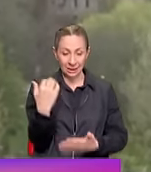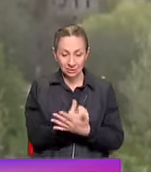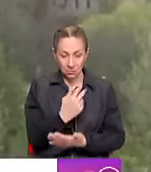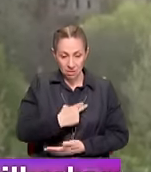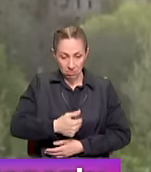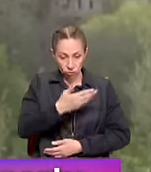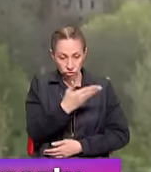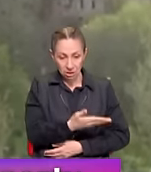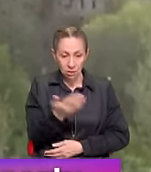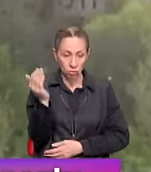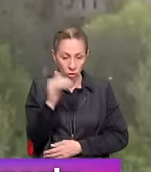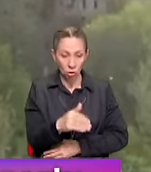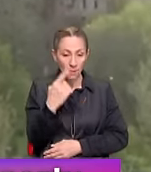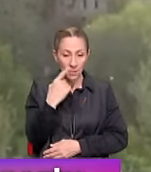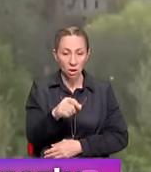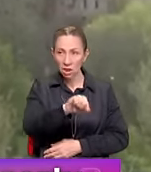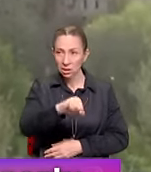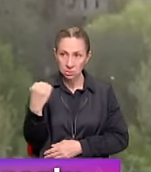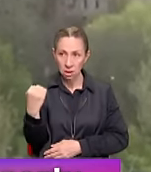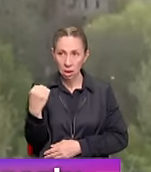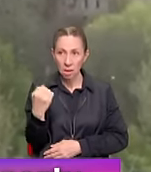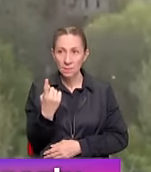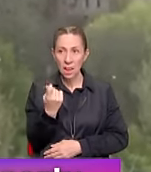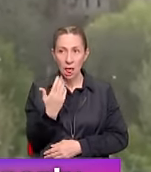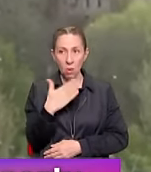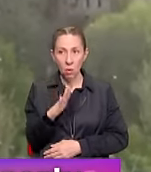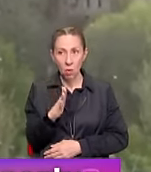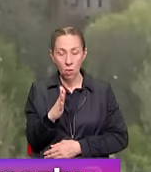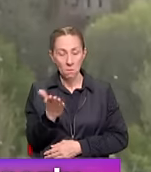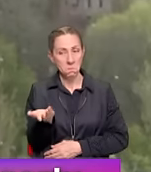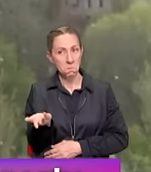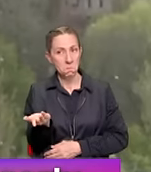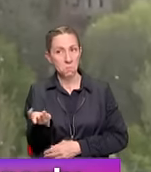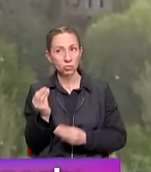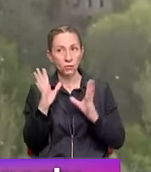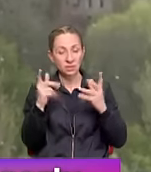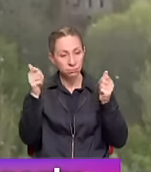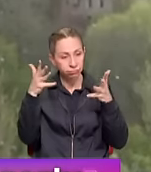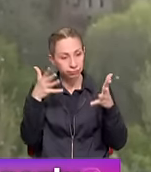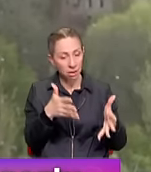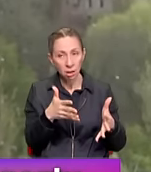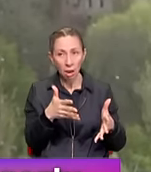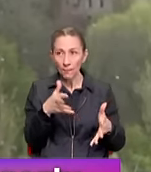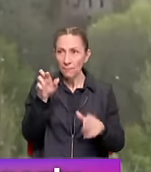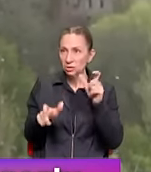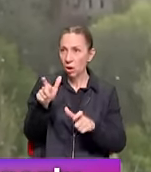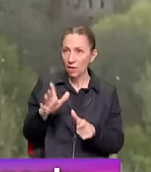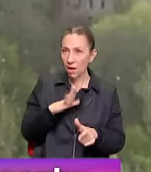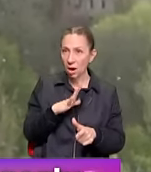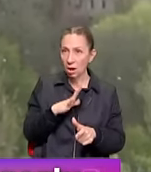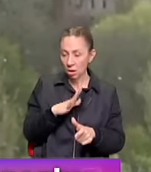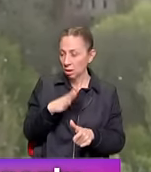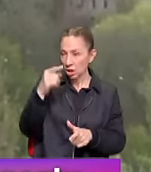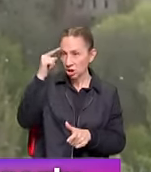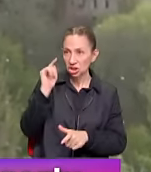belediye başkanı geliyor, bakıyor kasaya. 1 lira yok. Yani pek çok gider ama bir yandan da personel var. Bir yandan